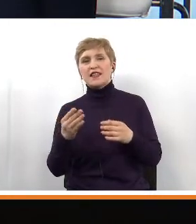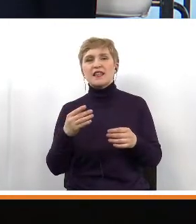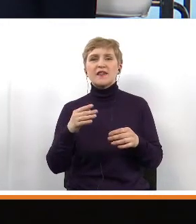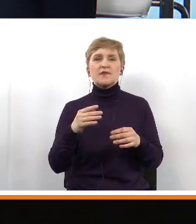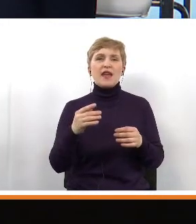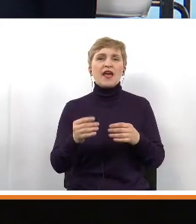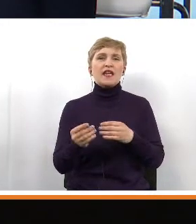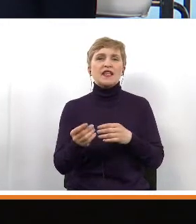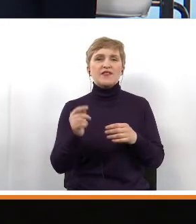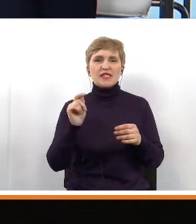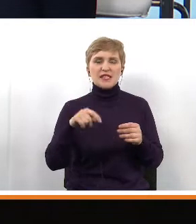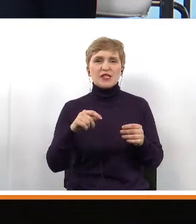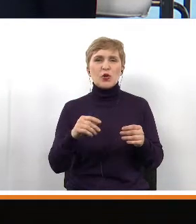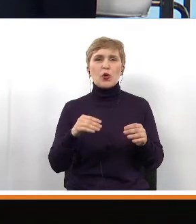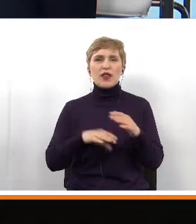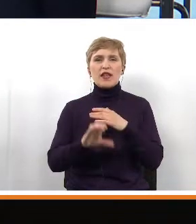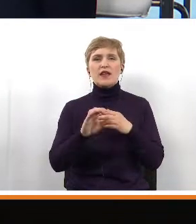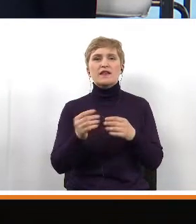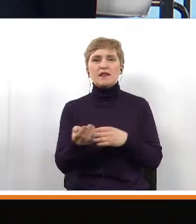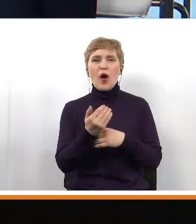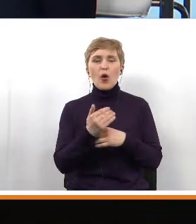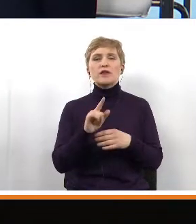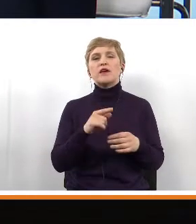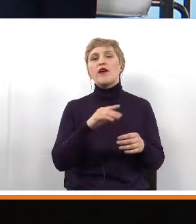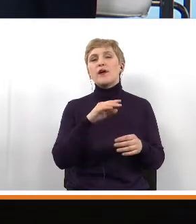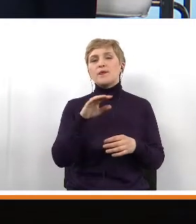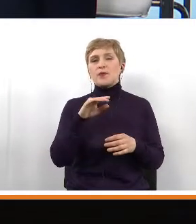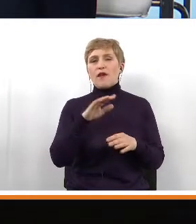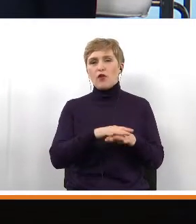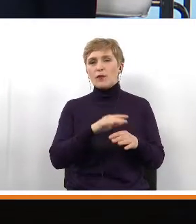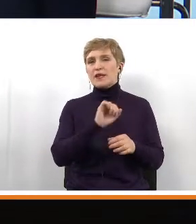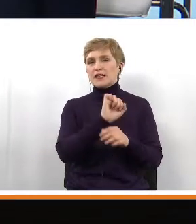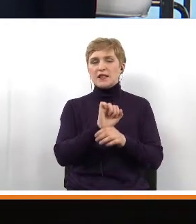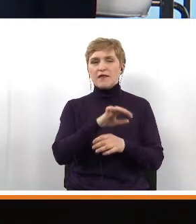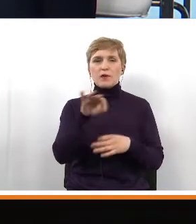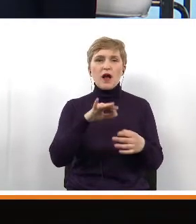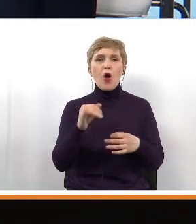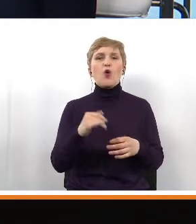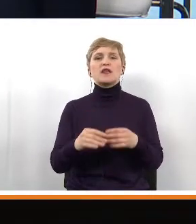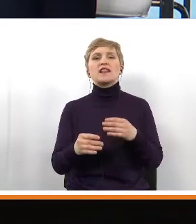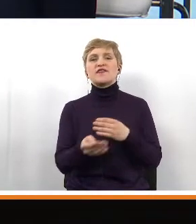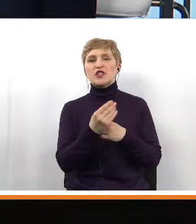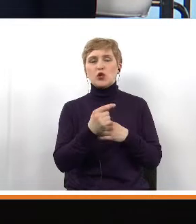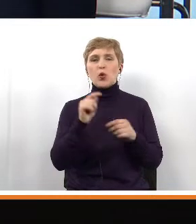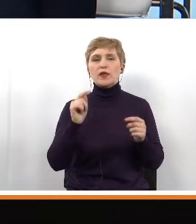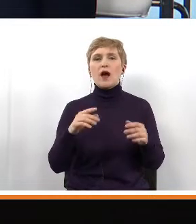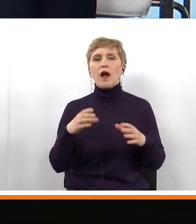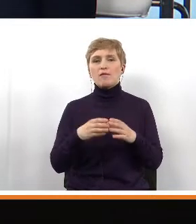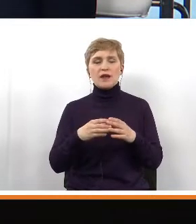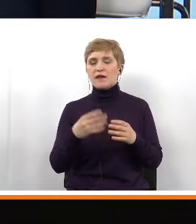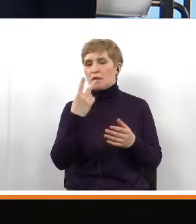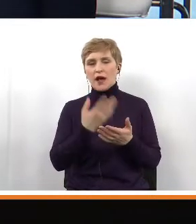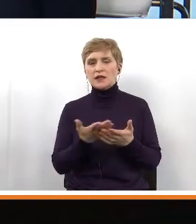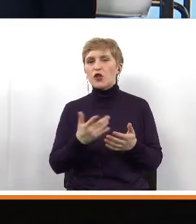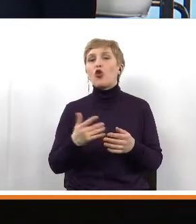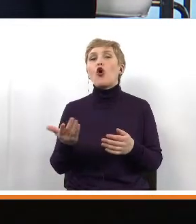фонду, вот он приостановил проекты, доходы у нас инвестиционная компания, например, не показала, но ему жить на что-то нужно, да, и